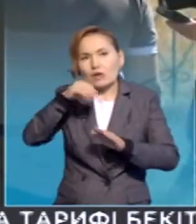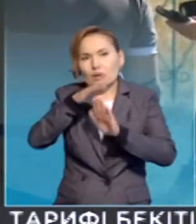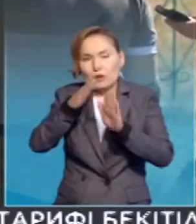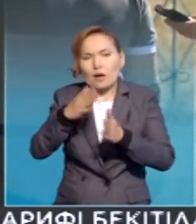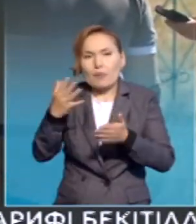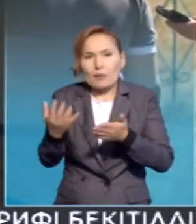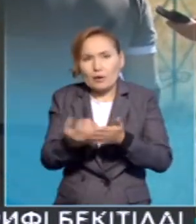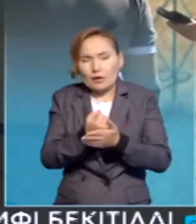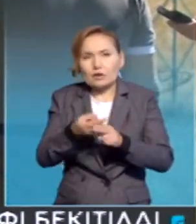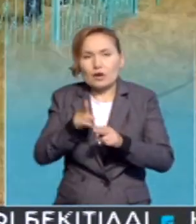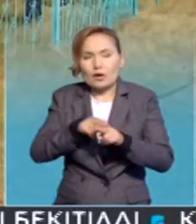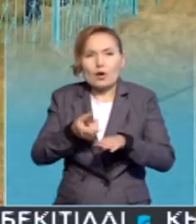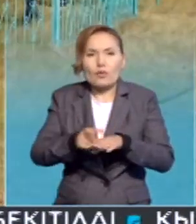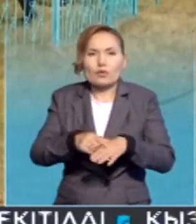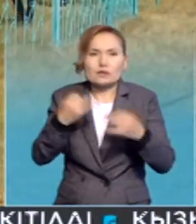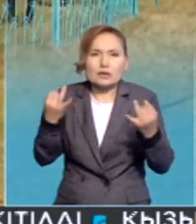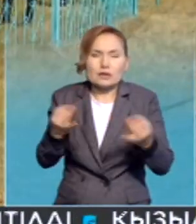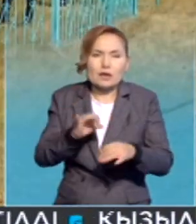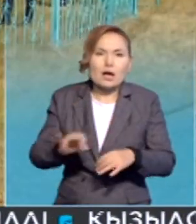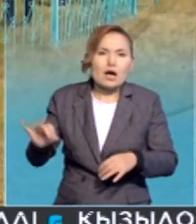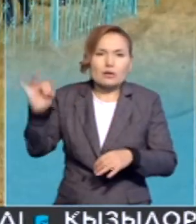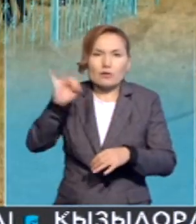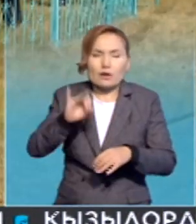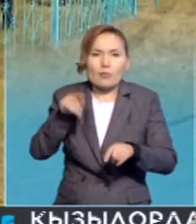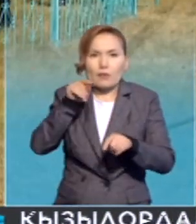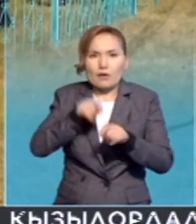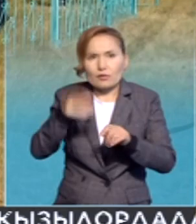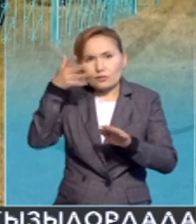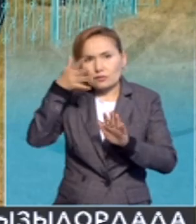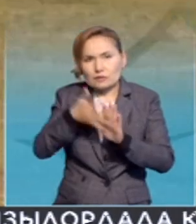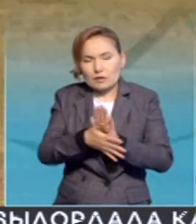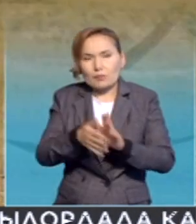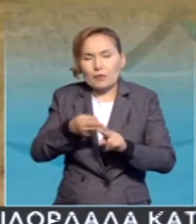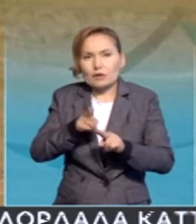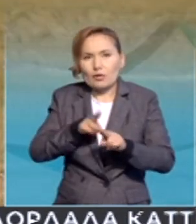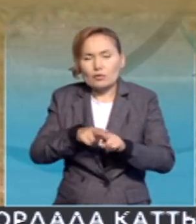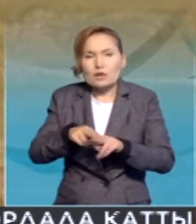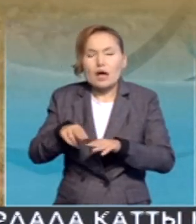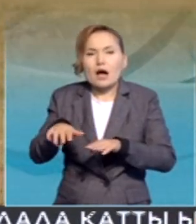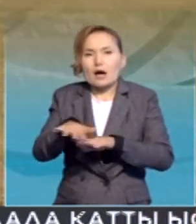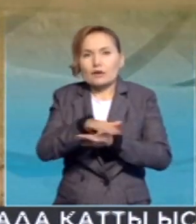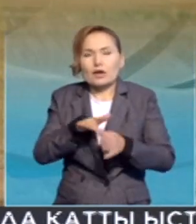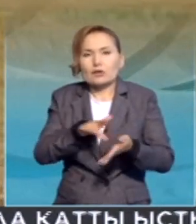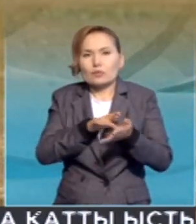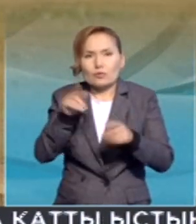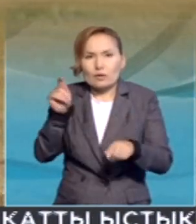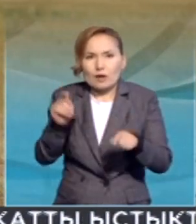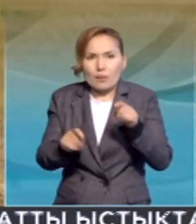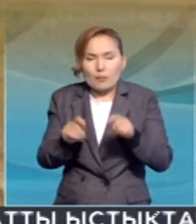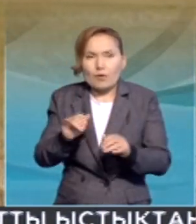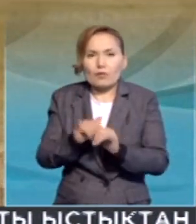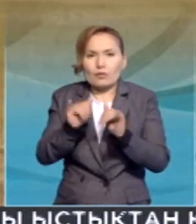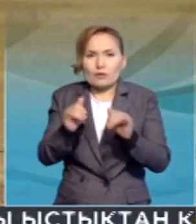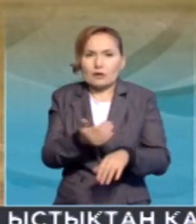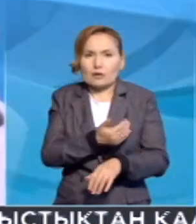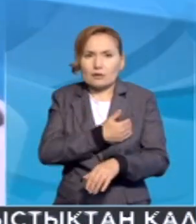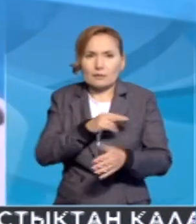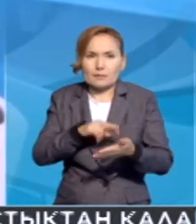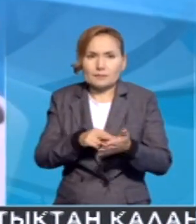жердің тарихына қызығатын азаматтардың жиі келетін аймаққа айналатынына сенеді. Алла Гаврина, Еркін Жансекенұлы, ұлттық